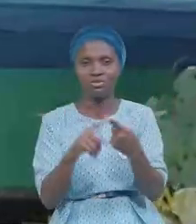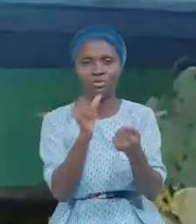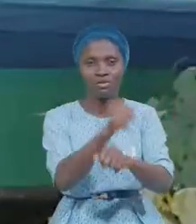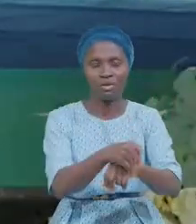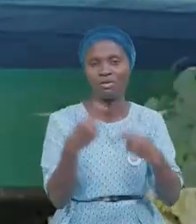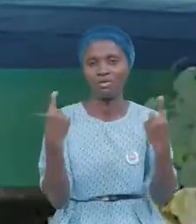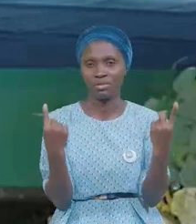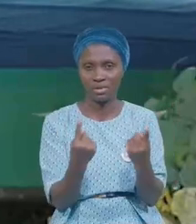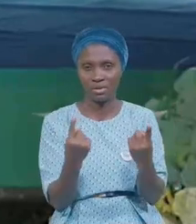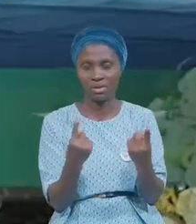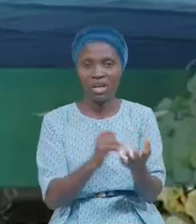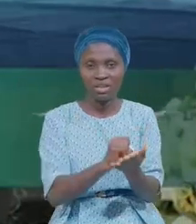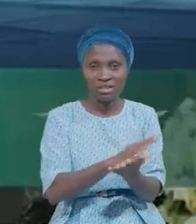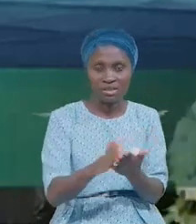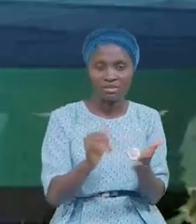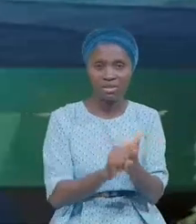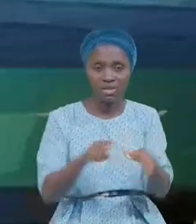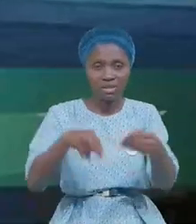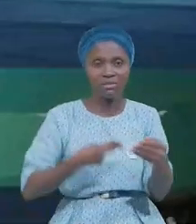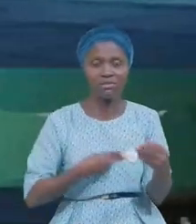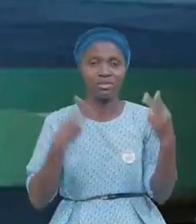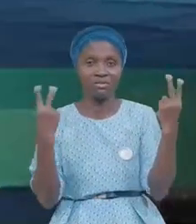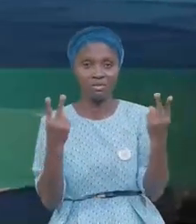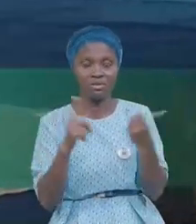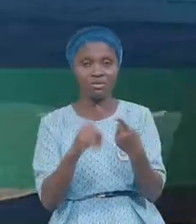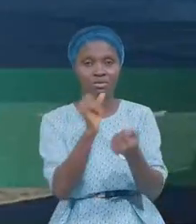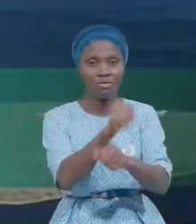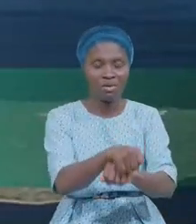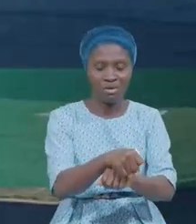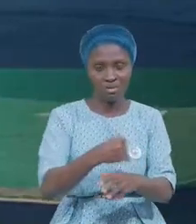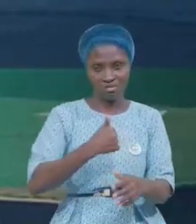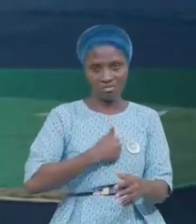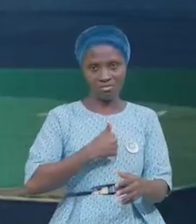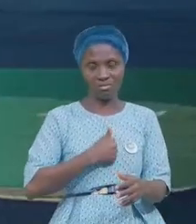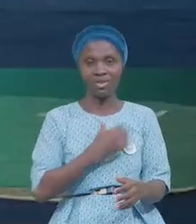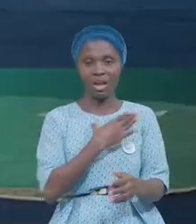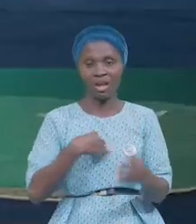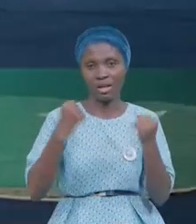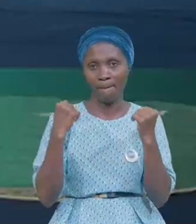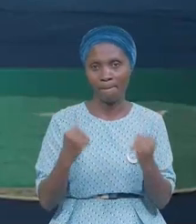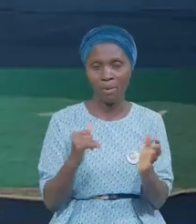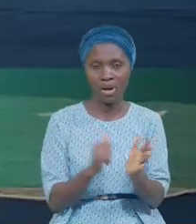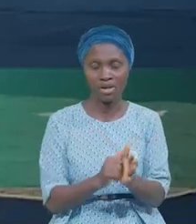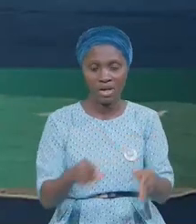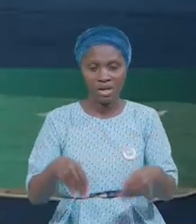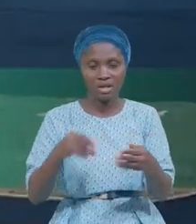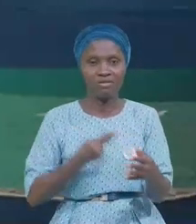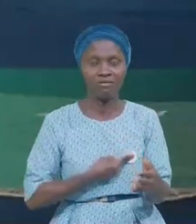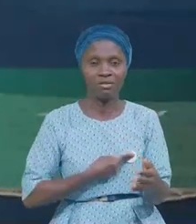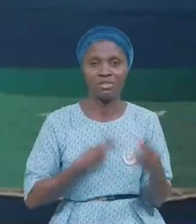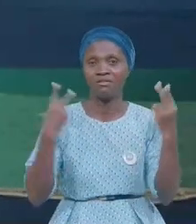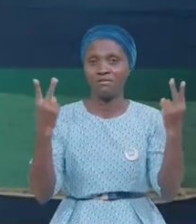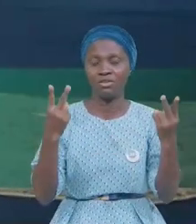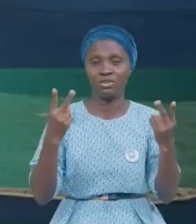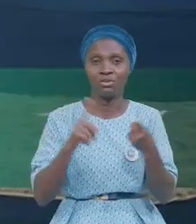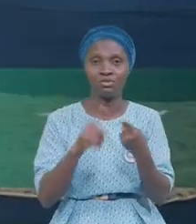le moi, et la puissance qui nous donne la victoire sur la souffrance, et